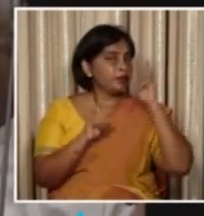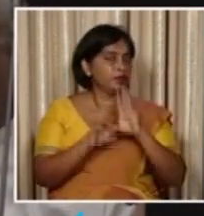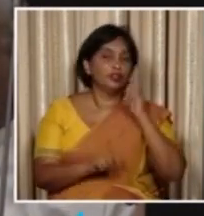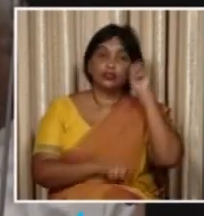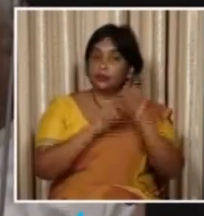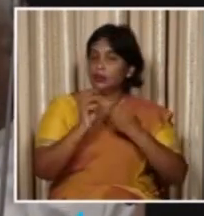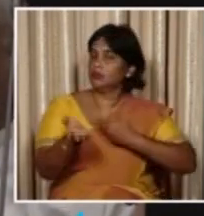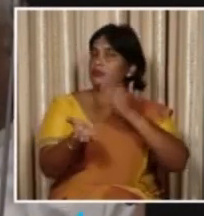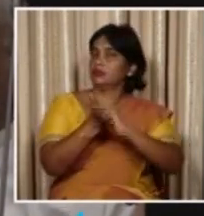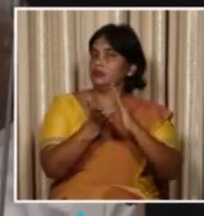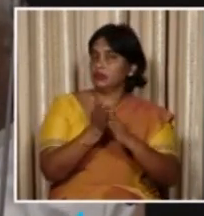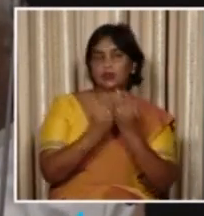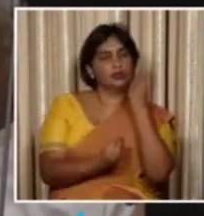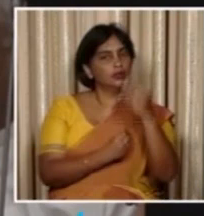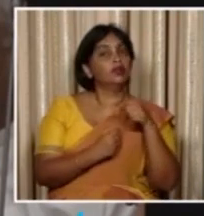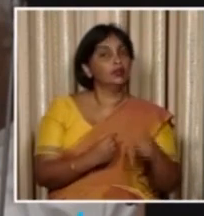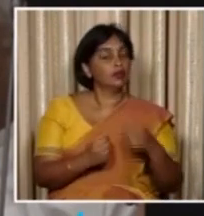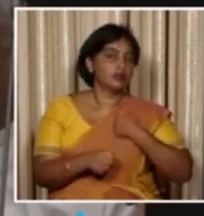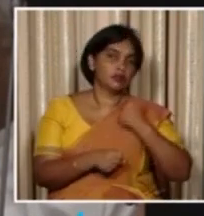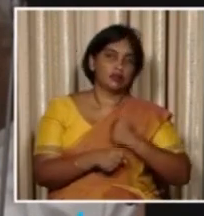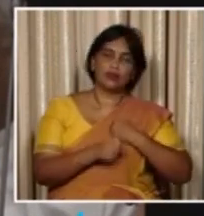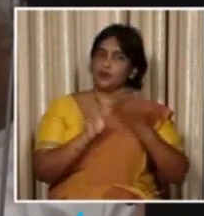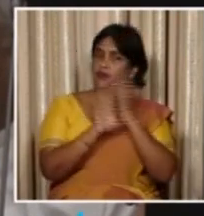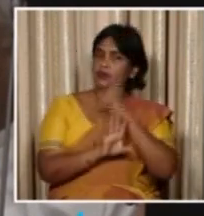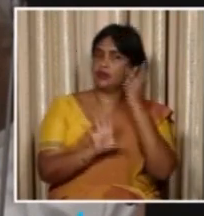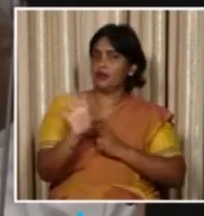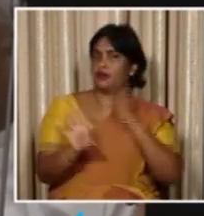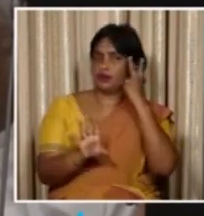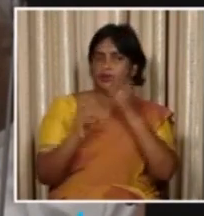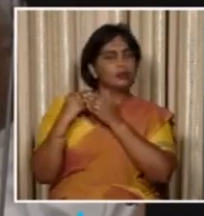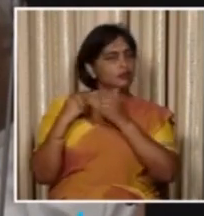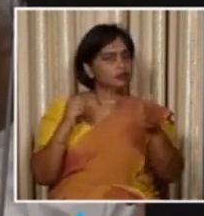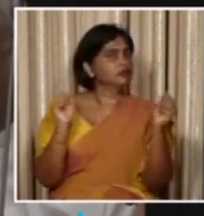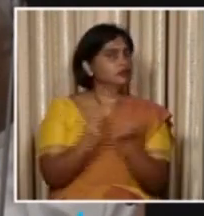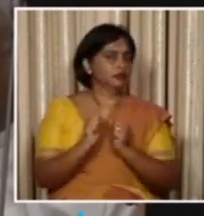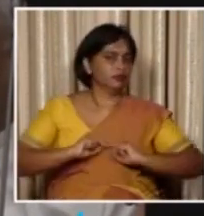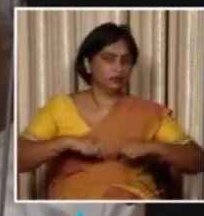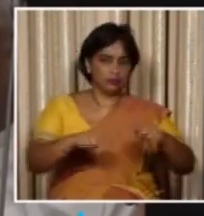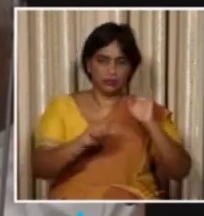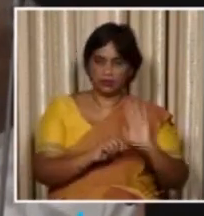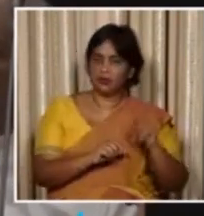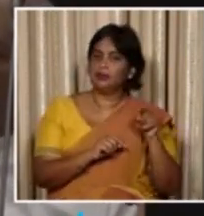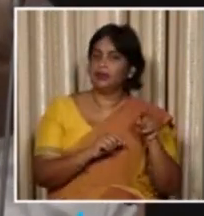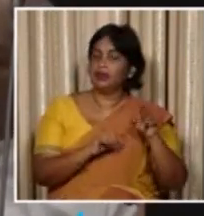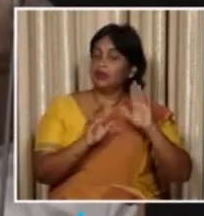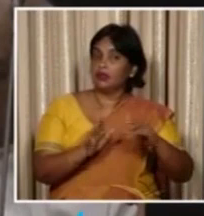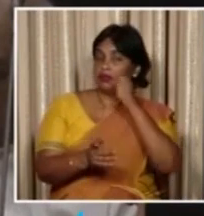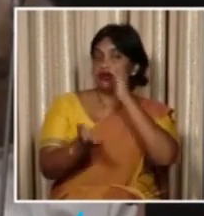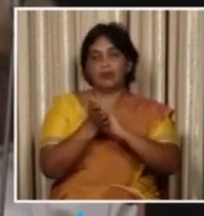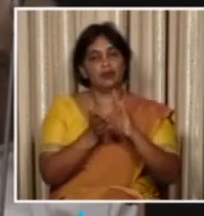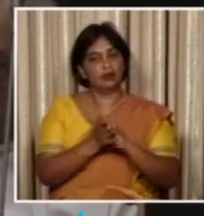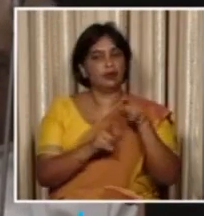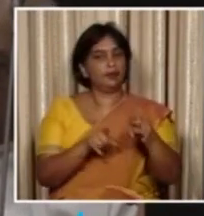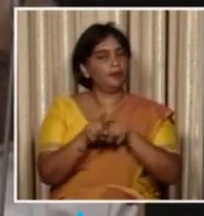ජනතාවට සහන ලබා දීමට අපගේ රජය පසුගිය අවුරුදු 2030 කටයුතු කර තිබෙනවා. අස්වැසිම